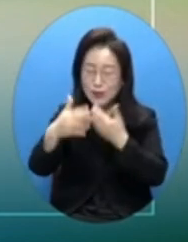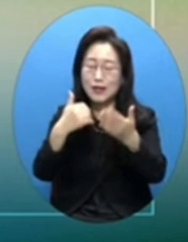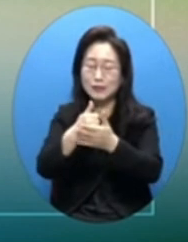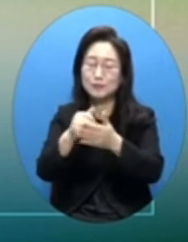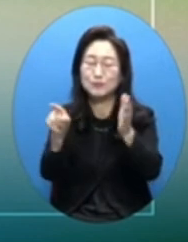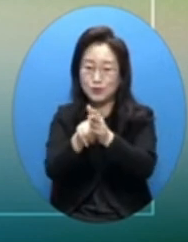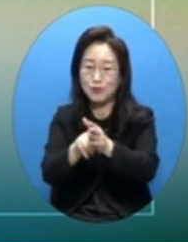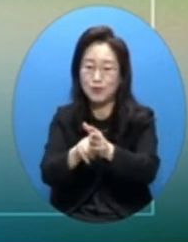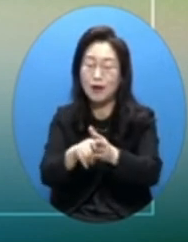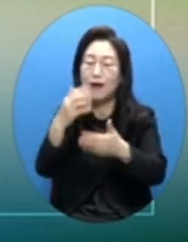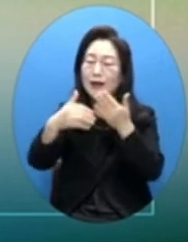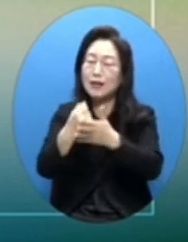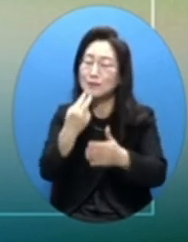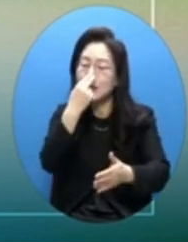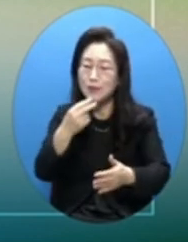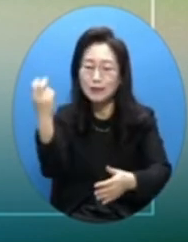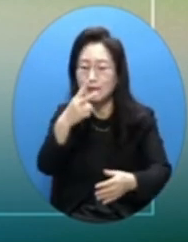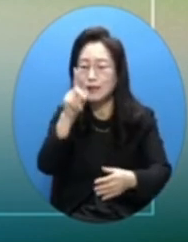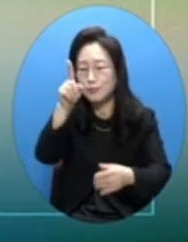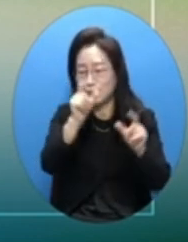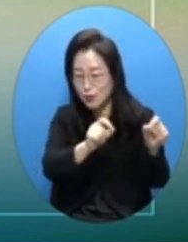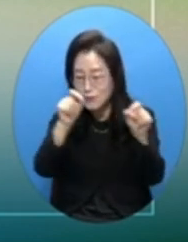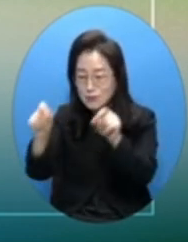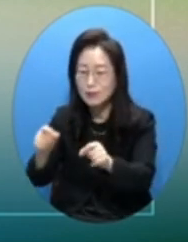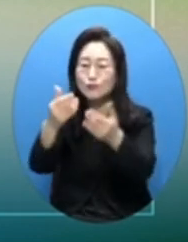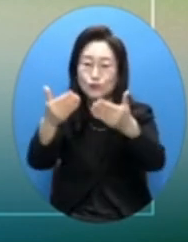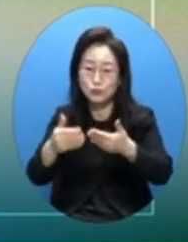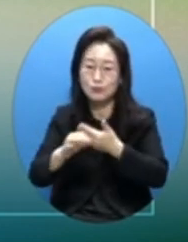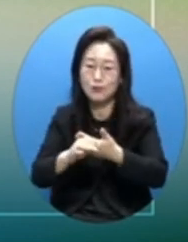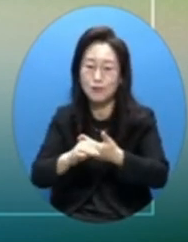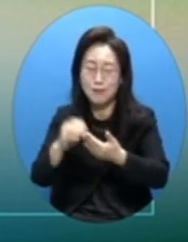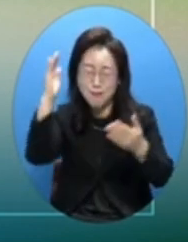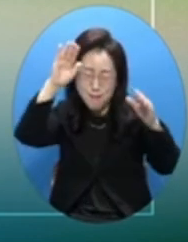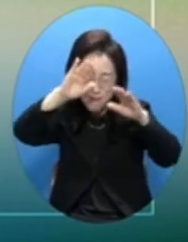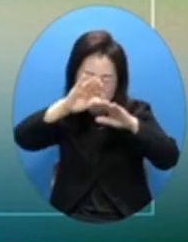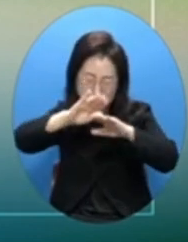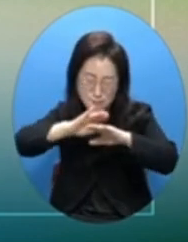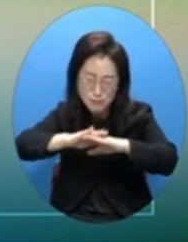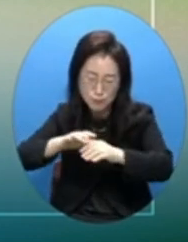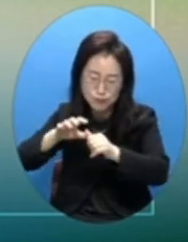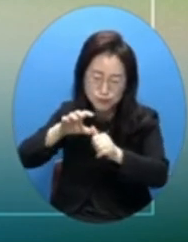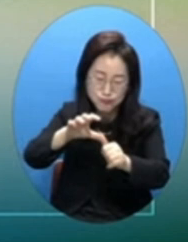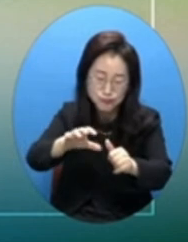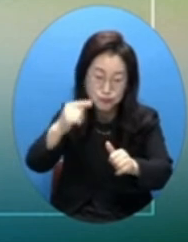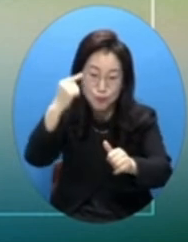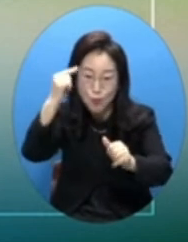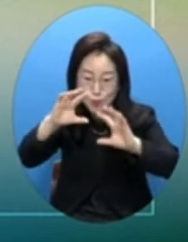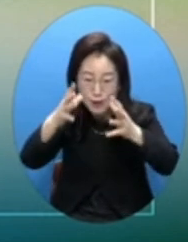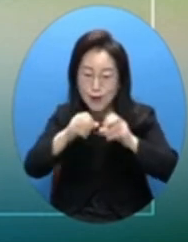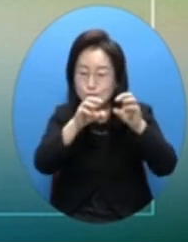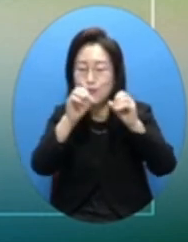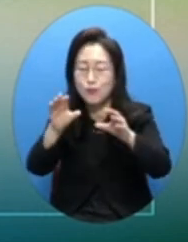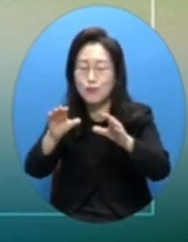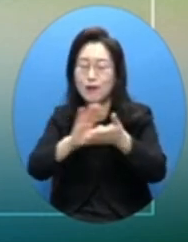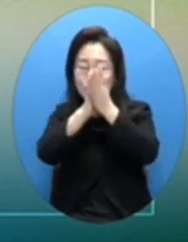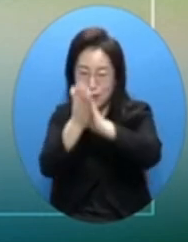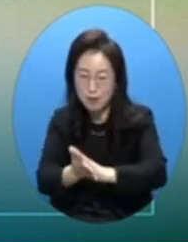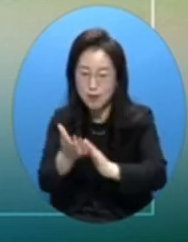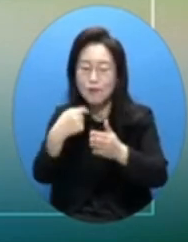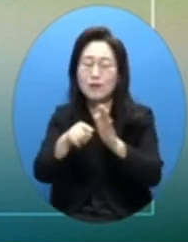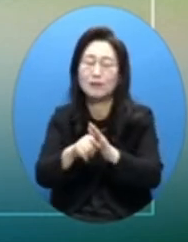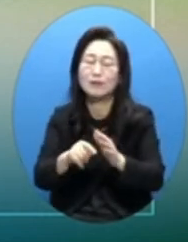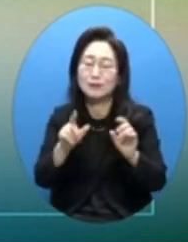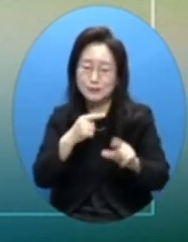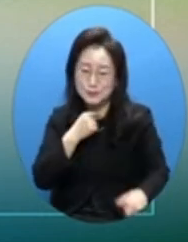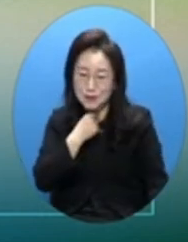하나님이 제 생명을 다시 한번 연장해 주신다면 오두명에 사로잡힌 몽골 복음화를 위해서만 살고 싶어요. 사랑과 치유의 하나님을